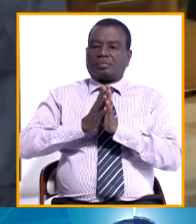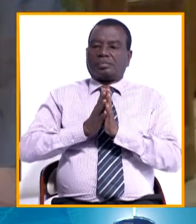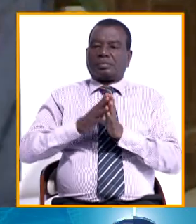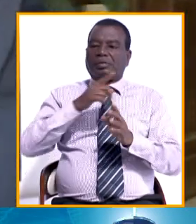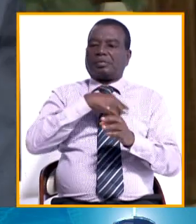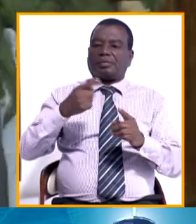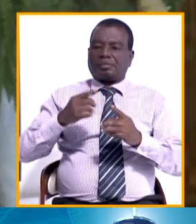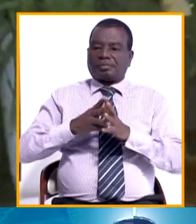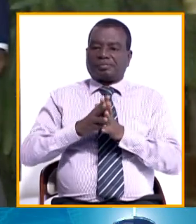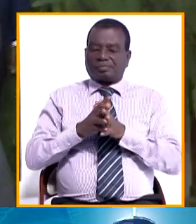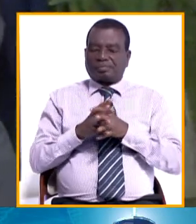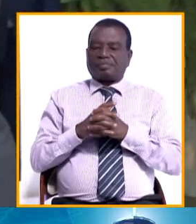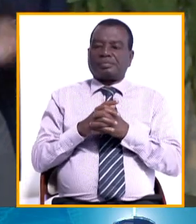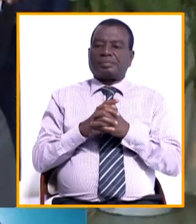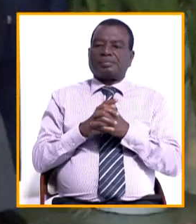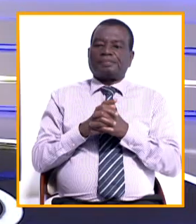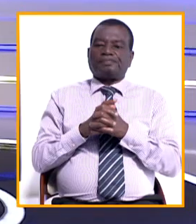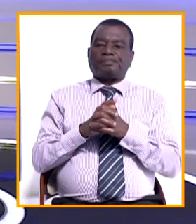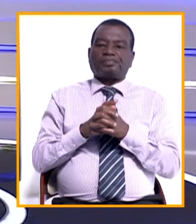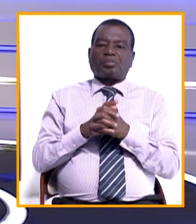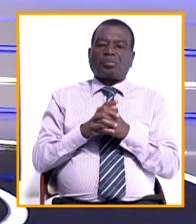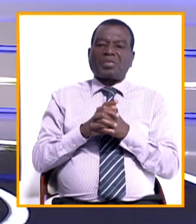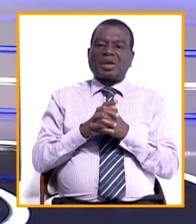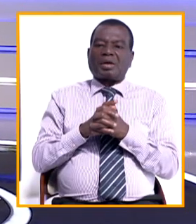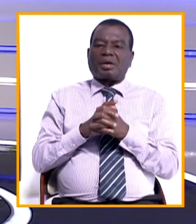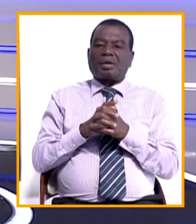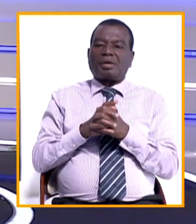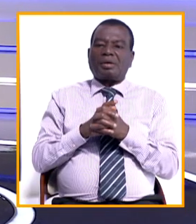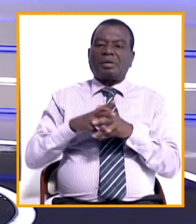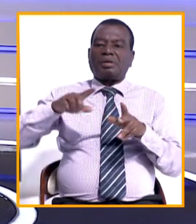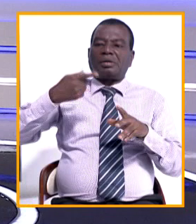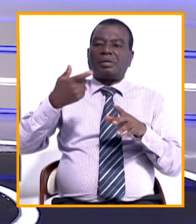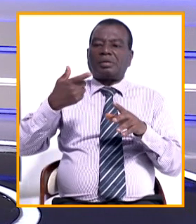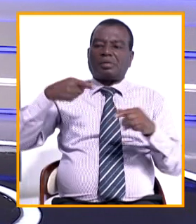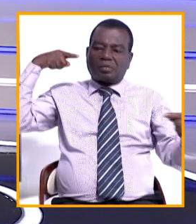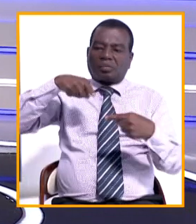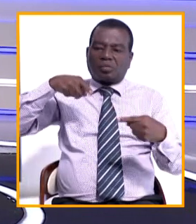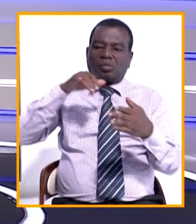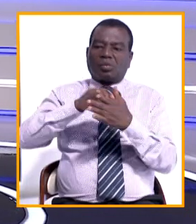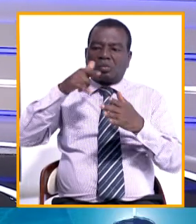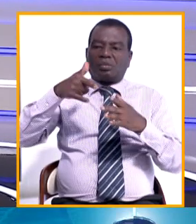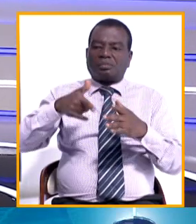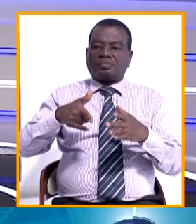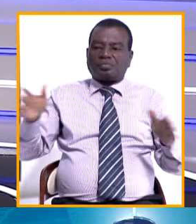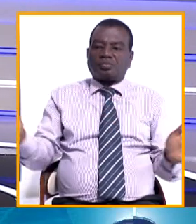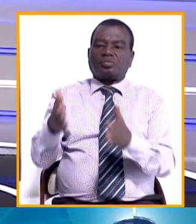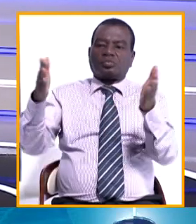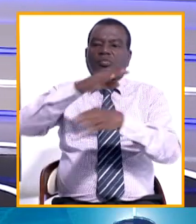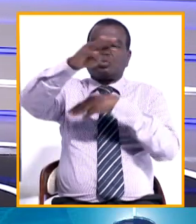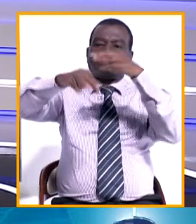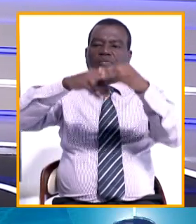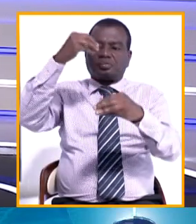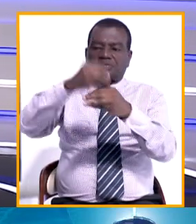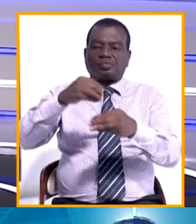autorisées affichent un certain optimisme. Un autre combat, celui-là, mobilise le monde entier. C'est la